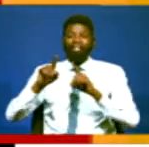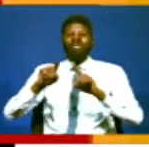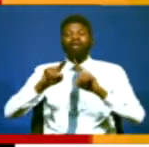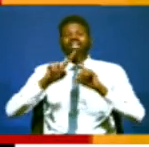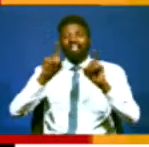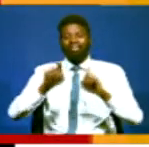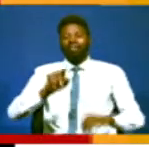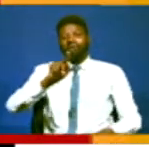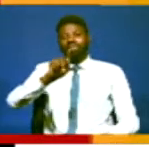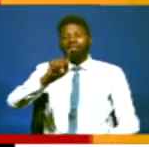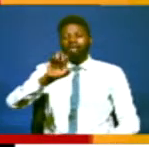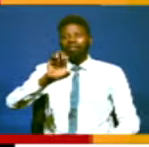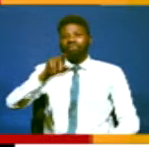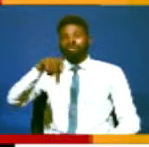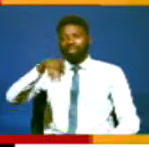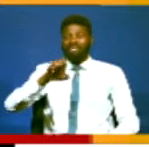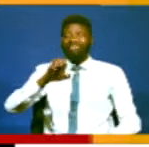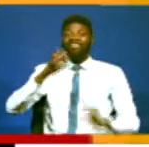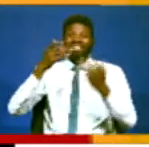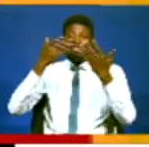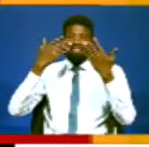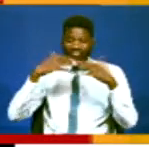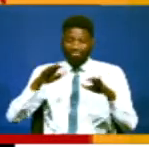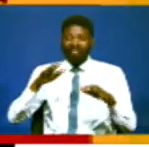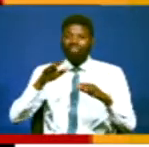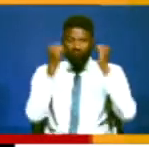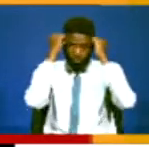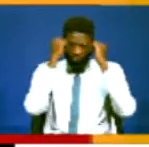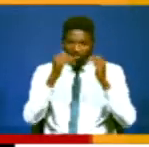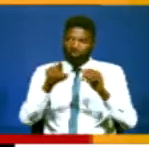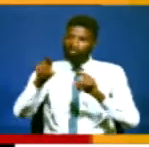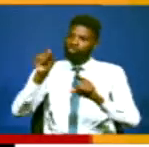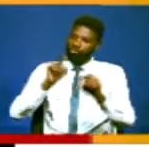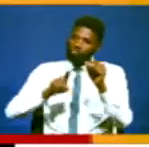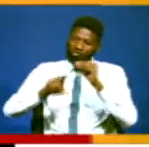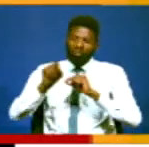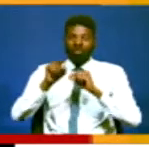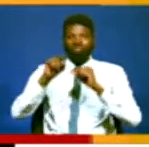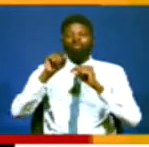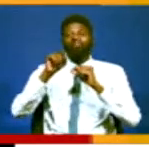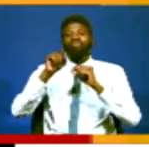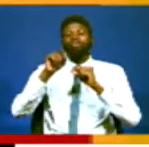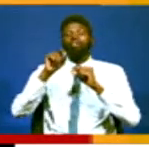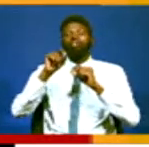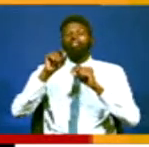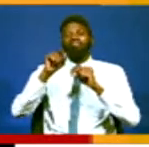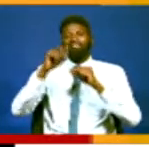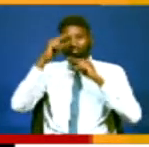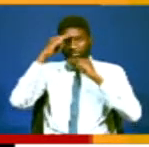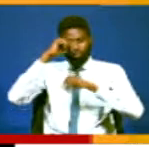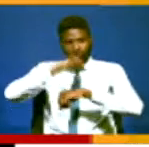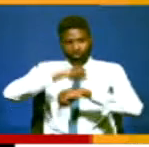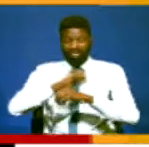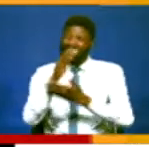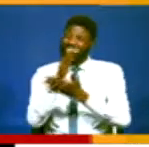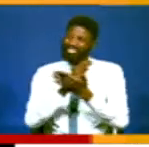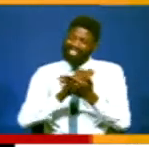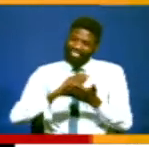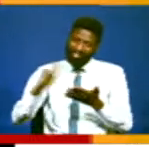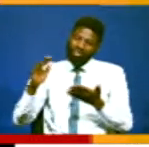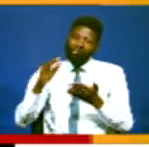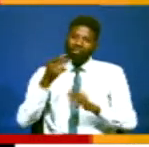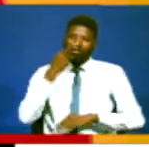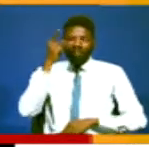wanapaswa kusajilishwa katika kidato cha kwanza kupale ambazo wazazi wanaendelea kutoa mtoto wangu achaguliwe